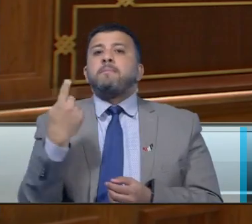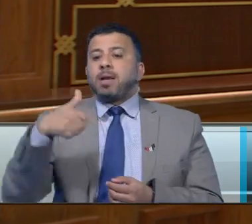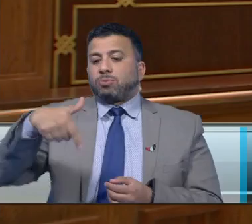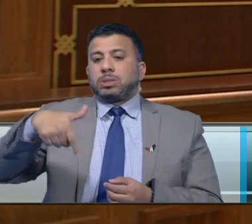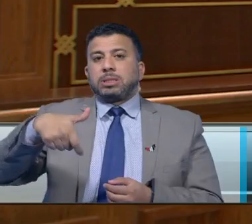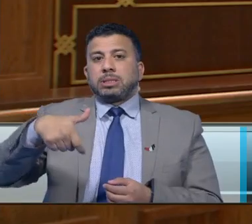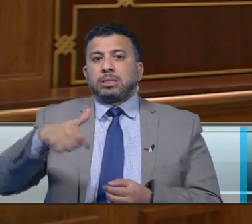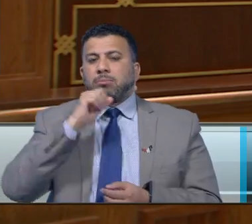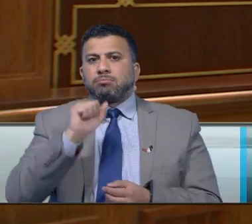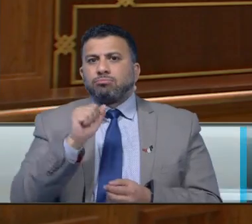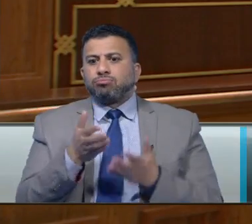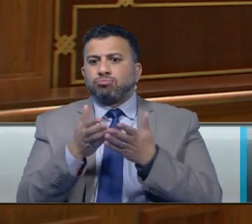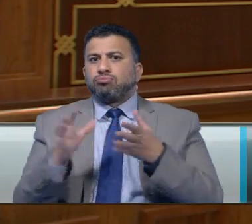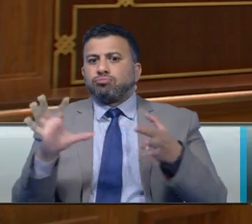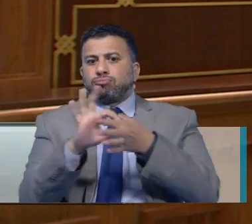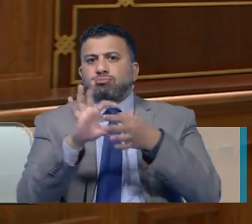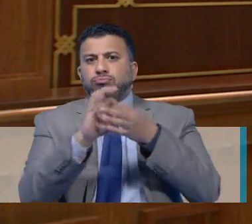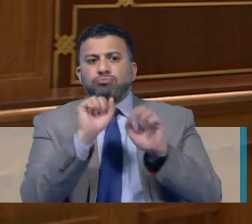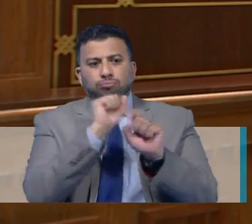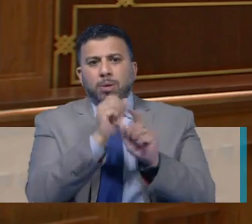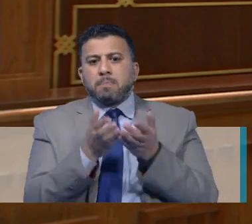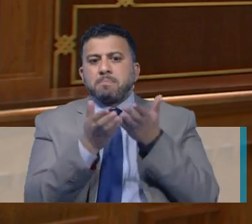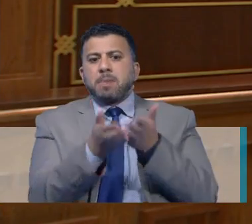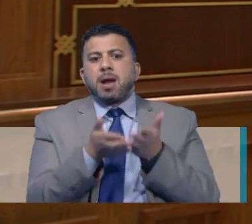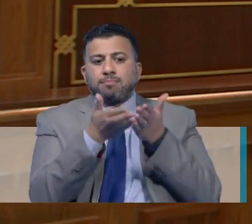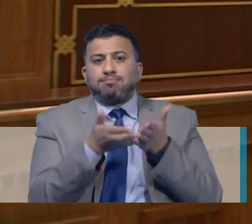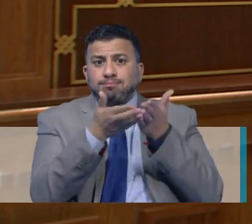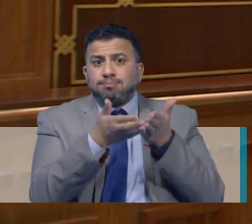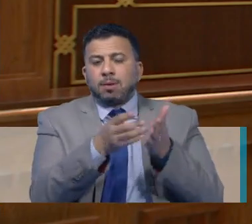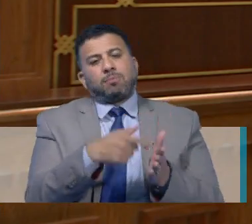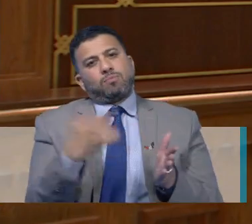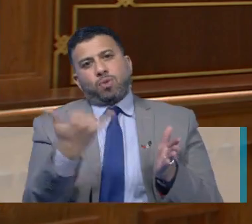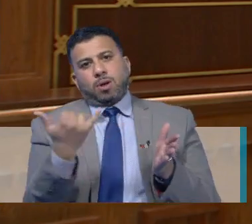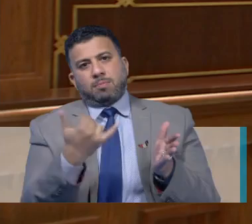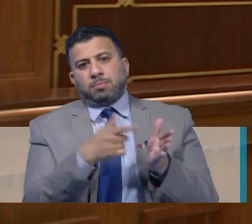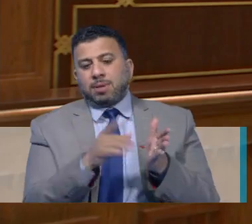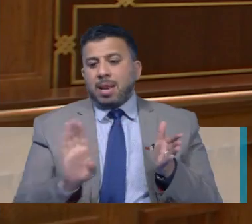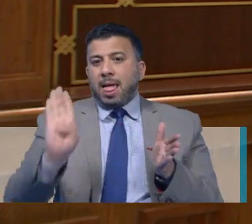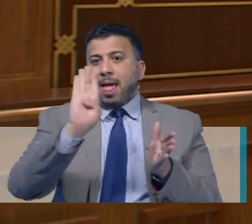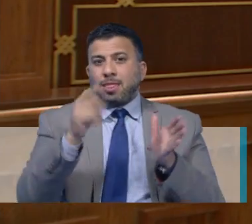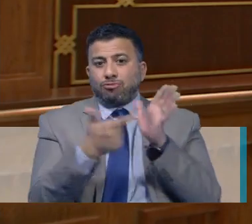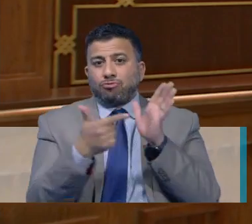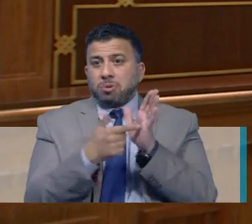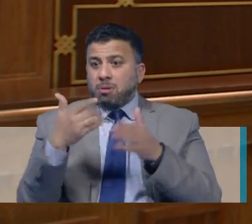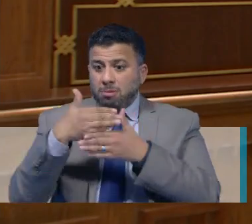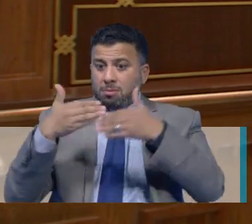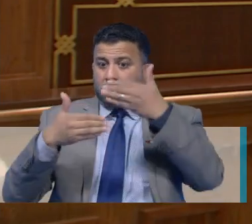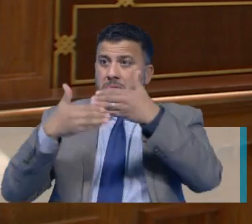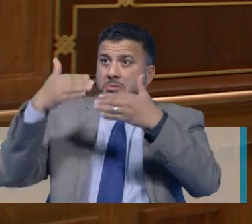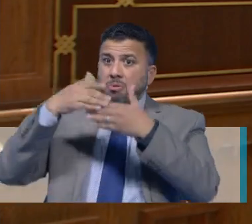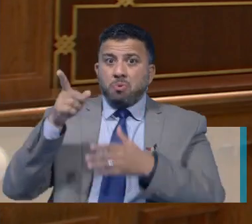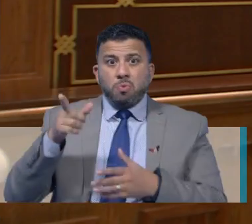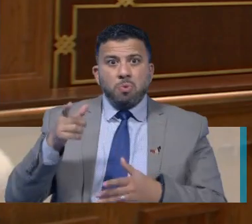شركة لوجستية معنية بهذا القطاع. لذلك أؤكد أن هذه الأكاديمية صرح